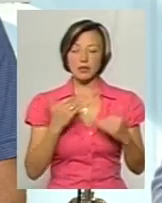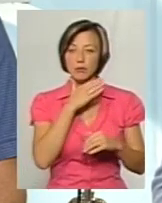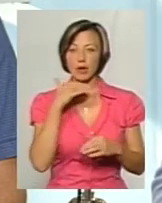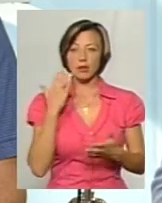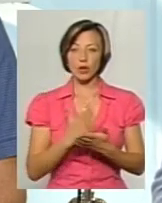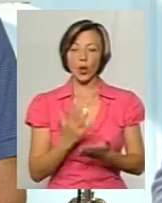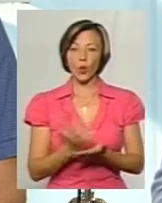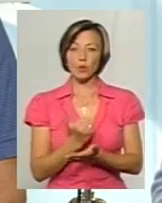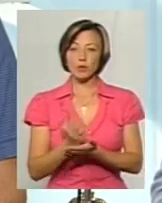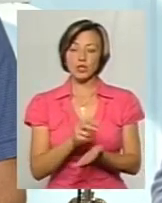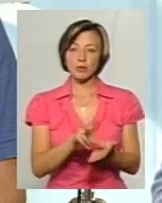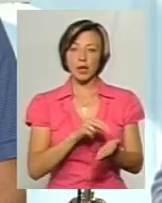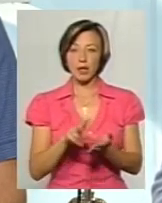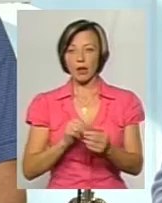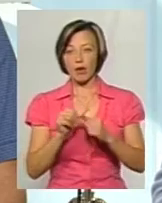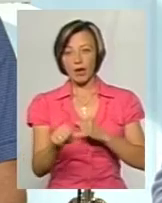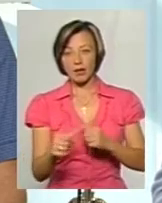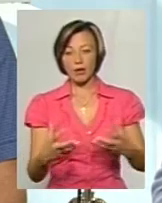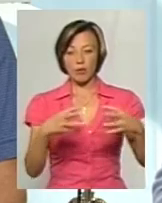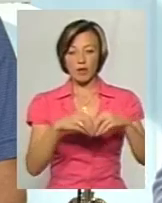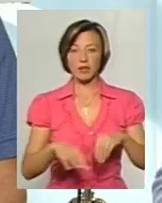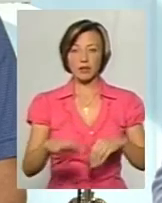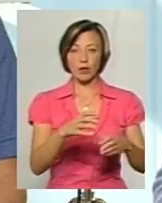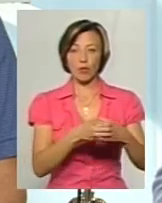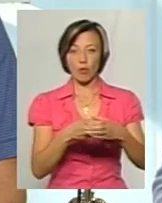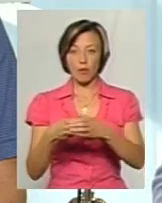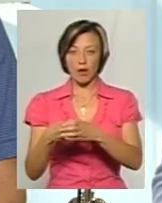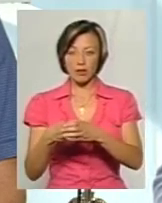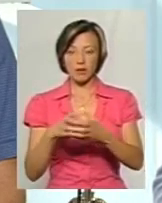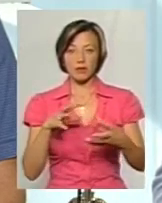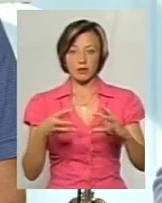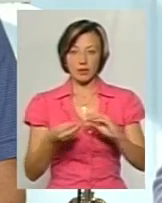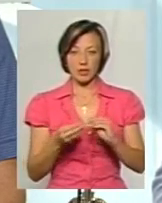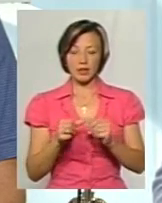багато успішних прикладів як окремих об'єднаних територіальних громад внаслідок